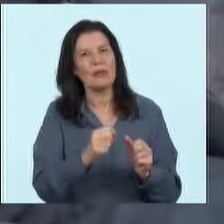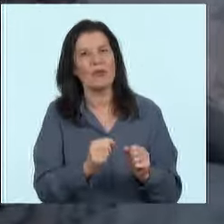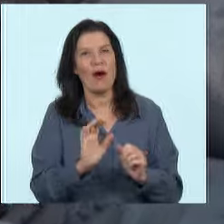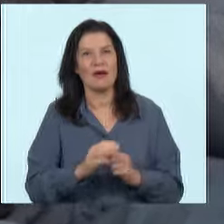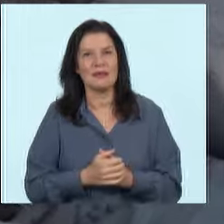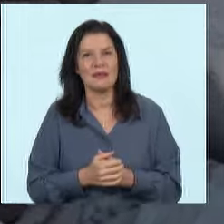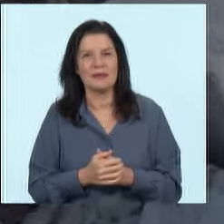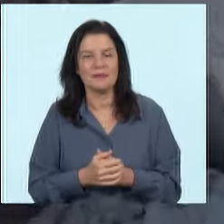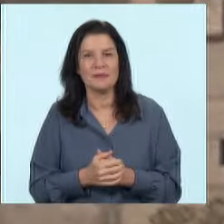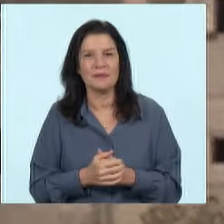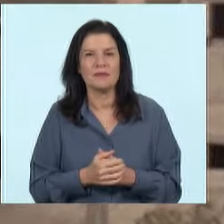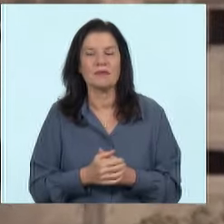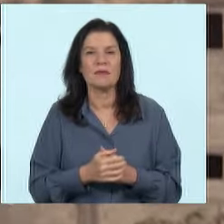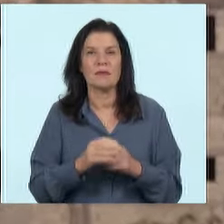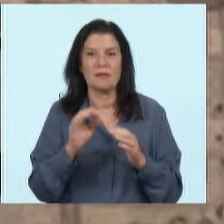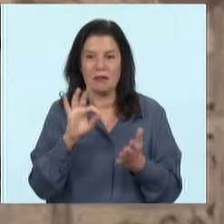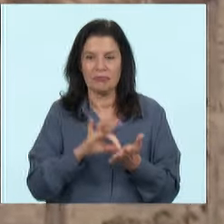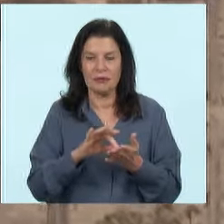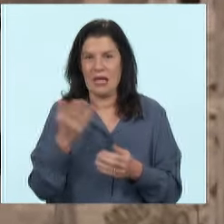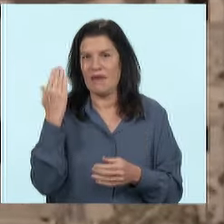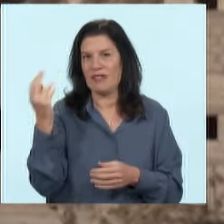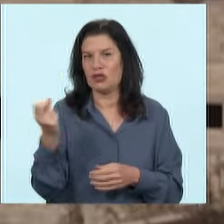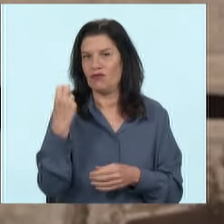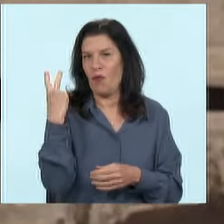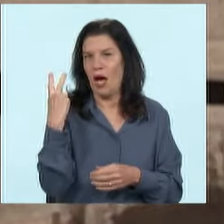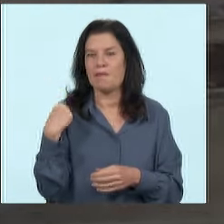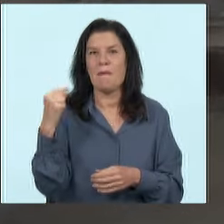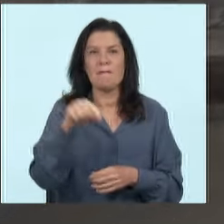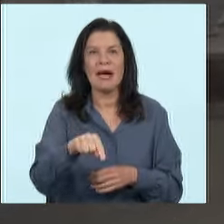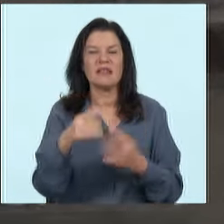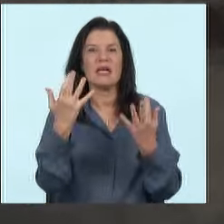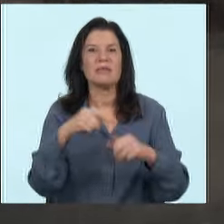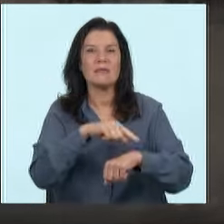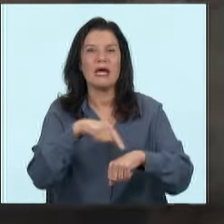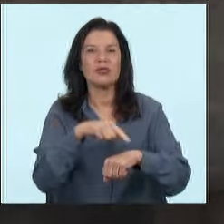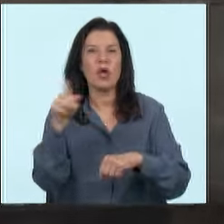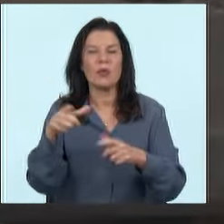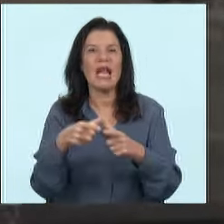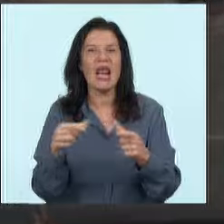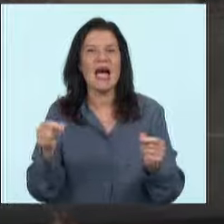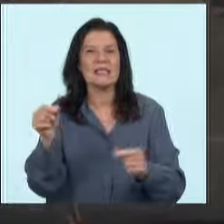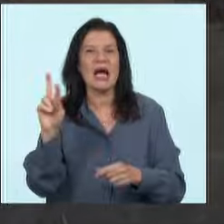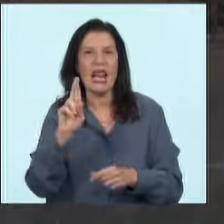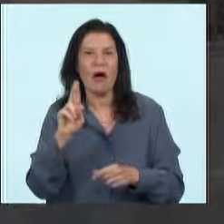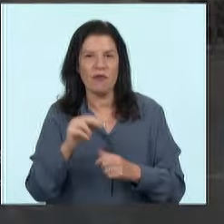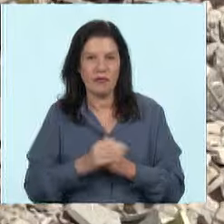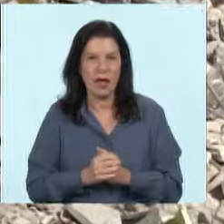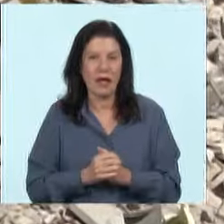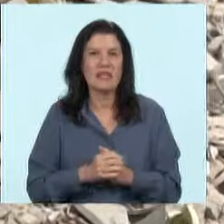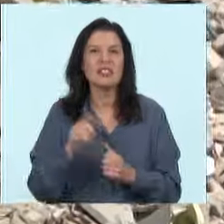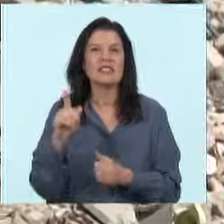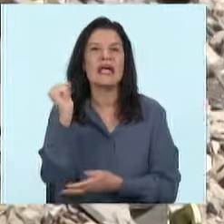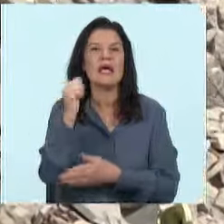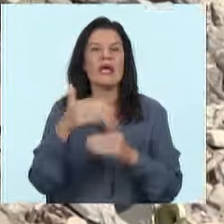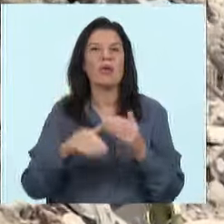בדיוק לפני שבועיים, בשעות הצהריים המוקדמות, הגענו לכמה שעות לרפיח, התחנה האחרונה של צה"ל בתוך עזה, במשולש